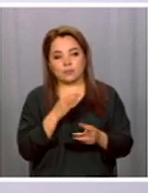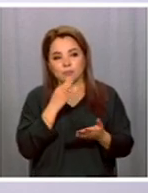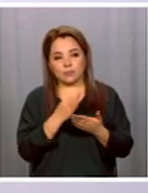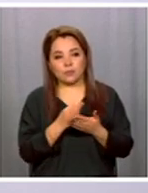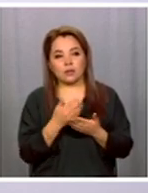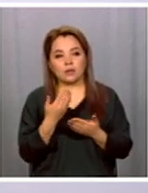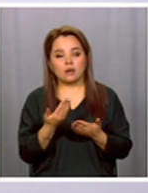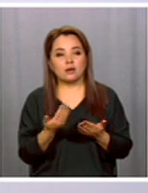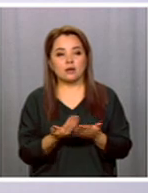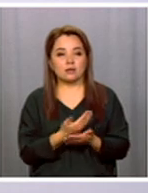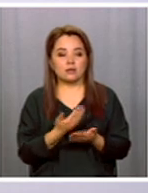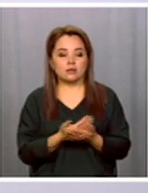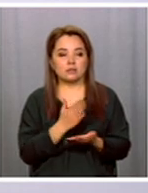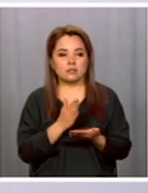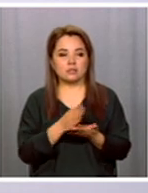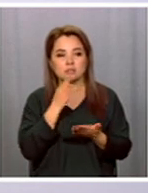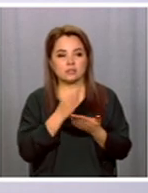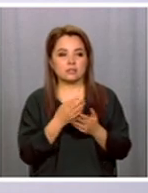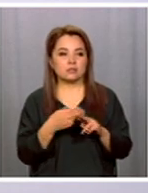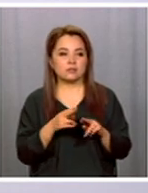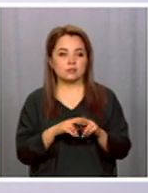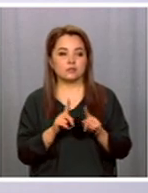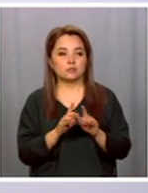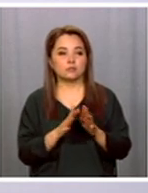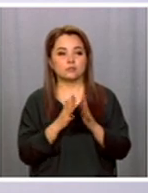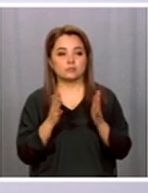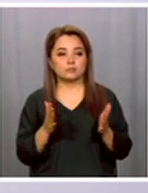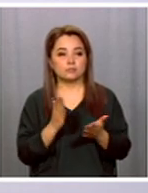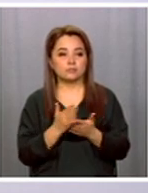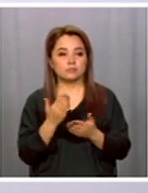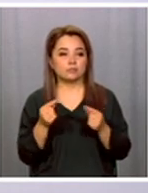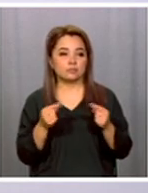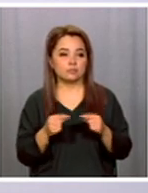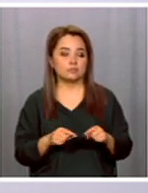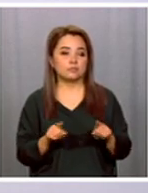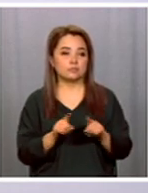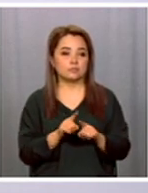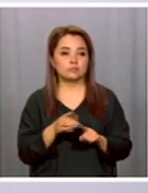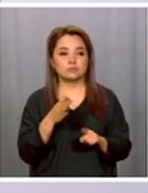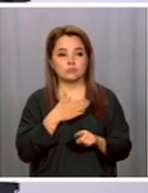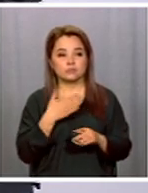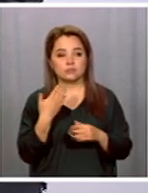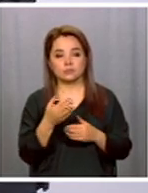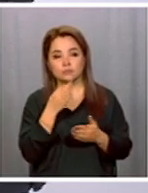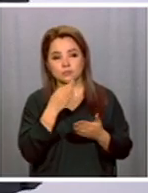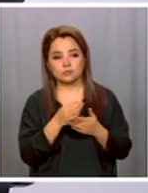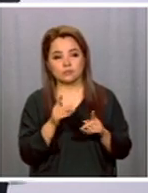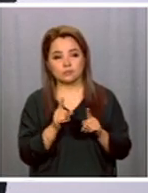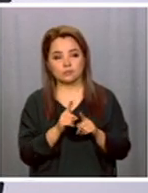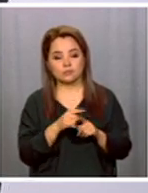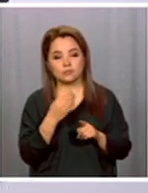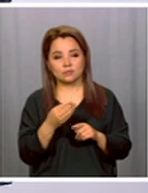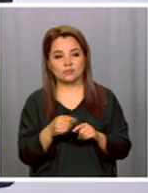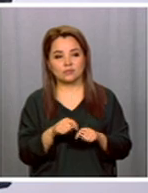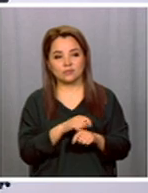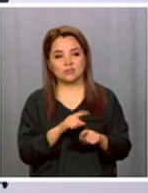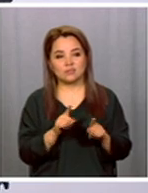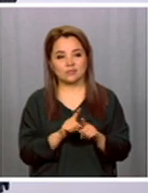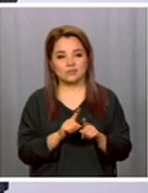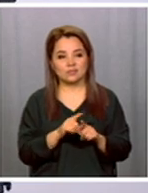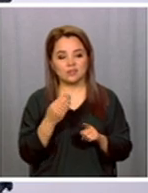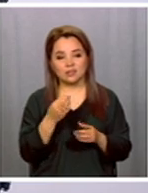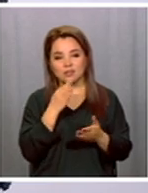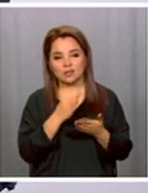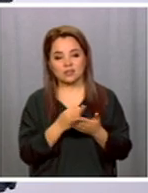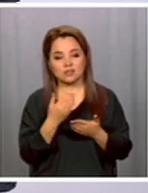оның үлкейтілген болып табылады екен. Енді сәйкесінше біз мына шамымызды, май шамымызды